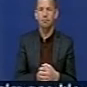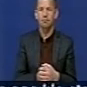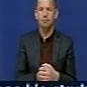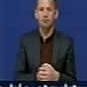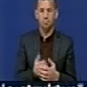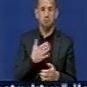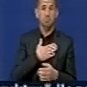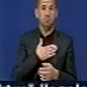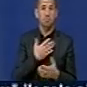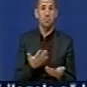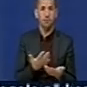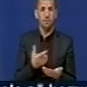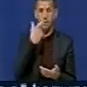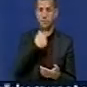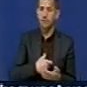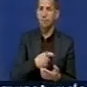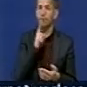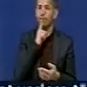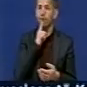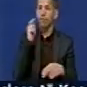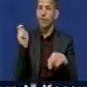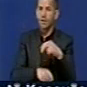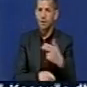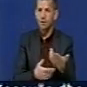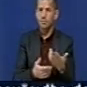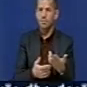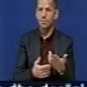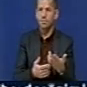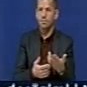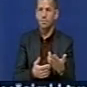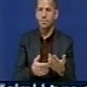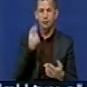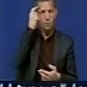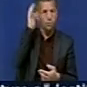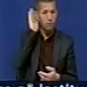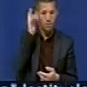Për mua, kush do të dënohet, kryeministri tha, nuk e di sa vetë,